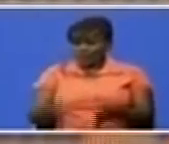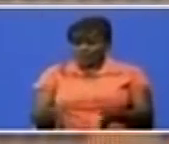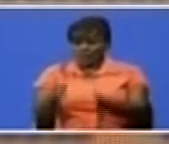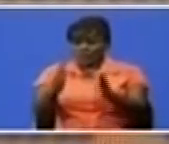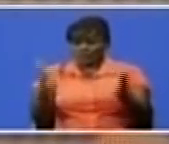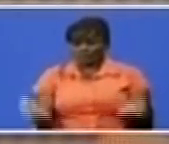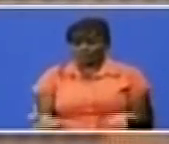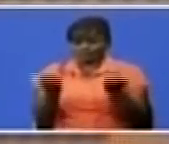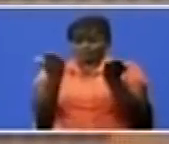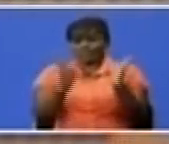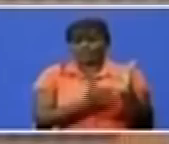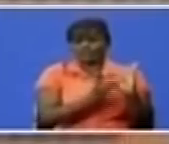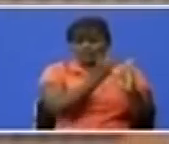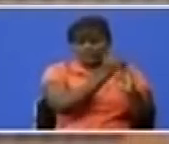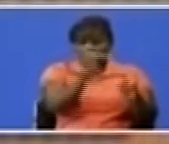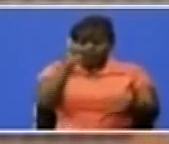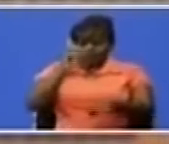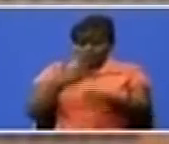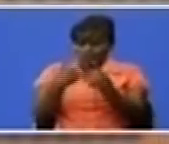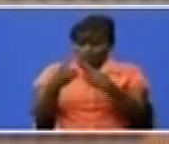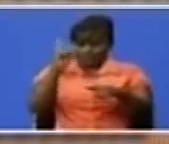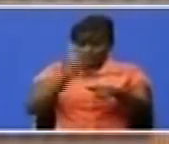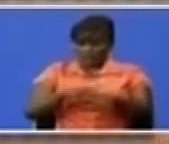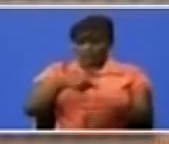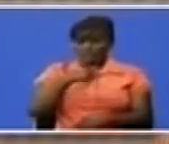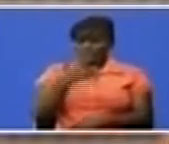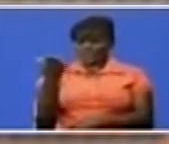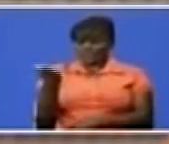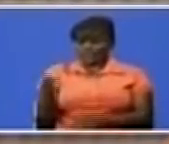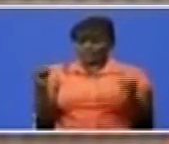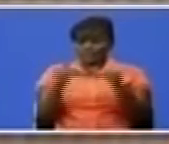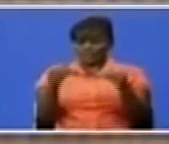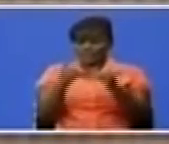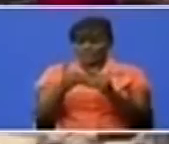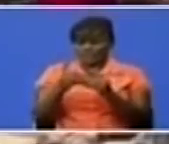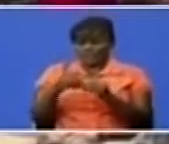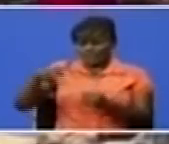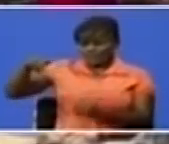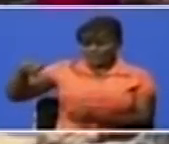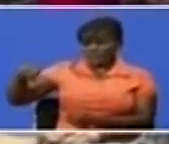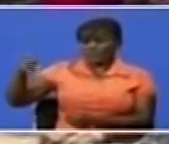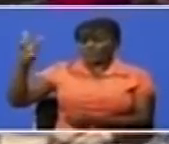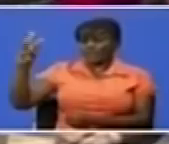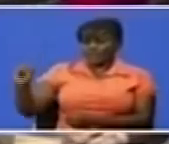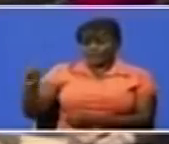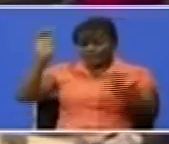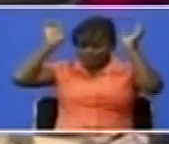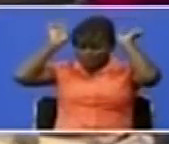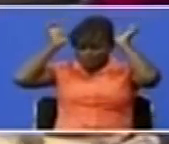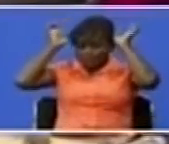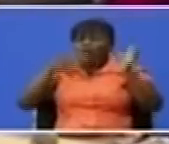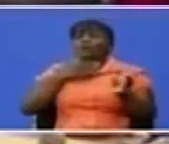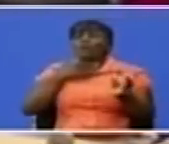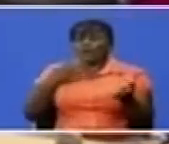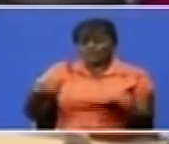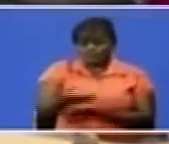ya kuimarisha maendeleo. Akizungumza wakati wa ziara yake alikokutana na waziri mkuu wa Ethiopia, Uhuru ametaka kuwe na